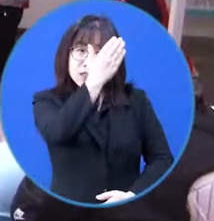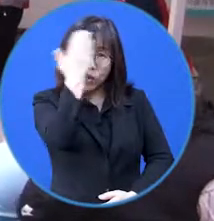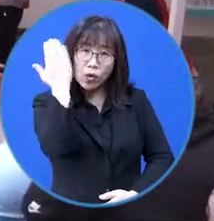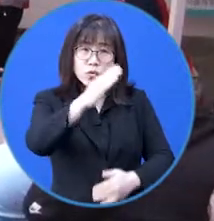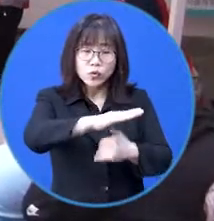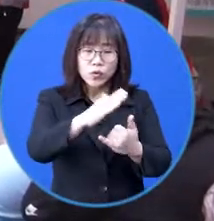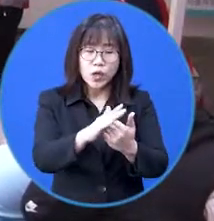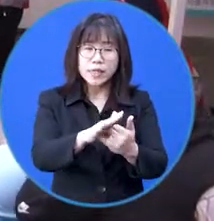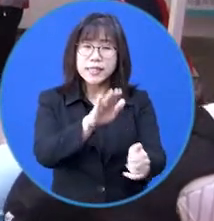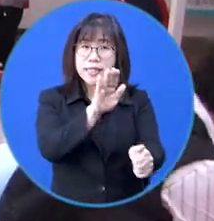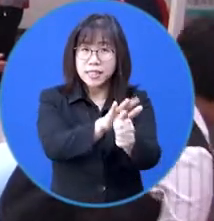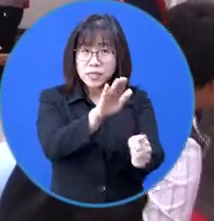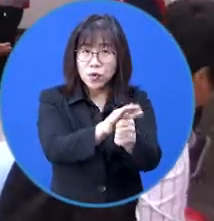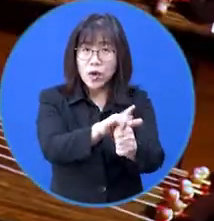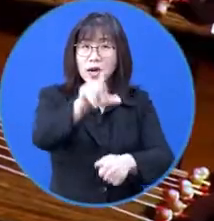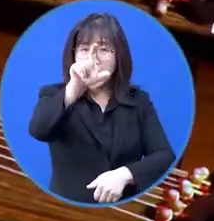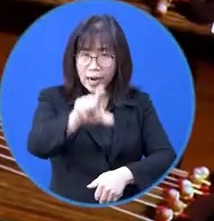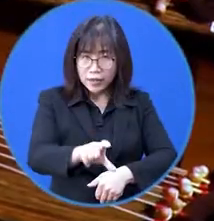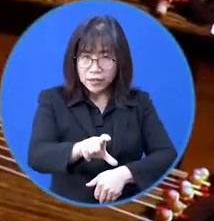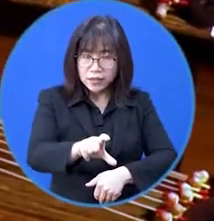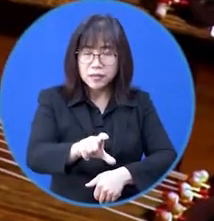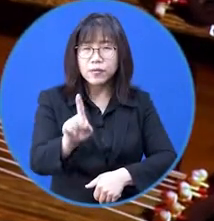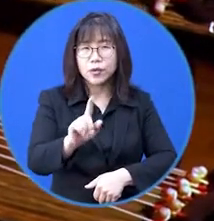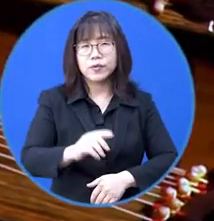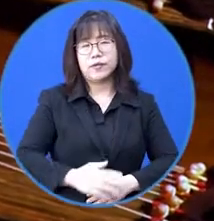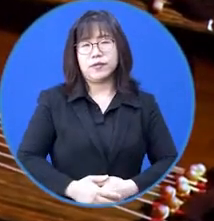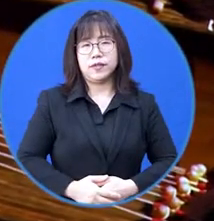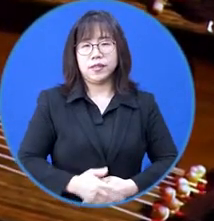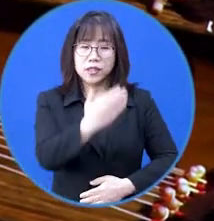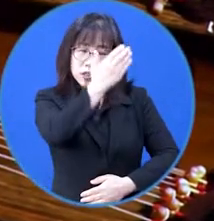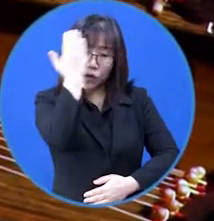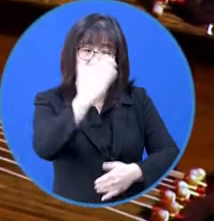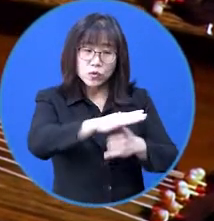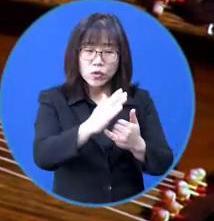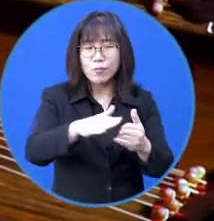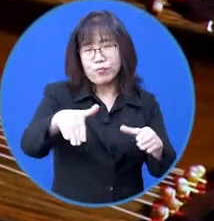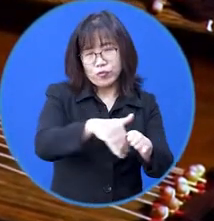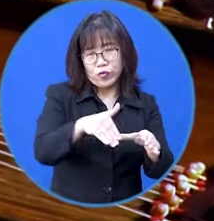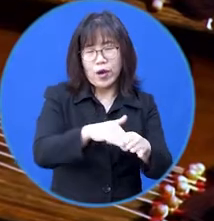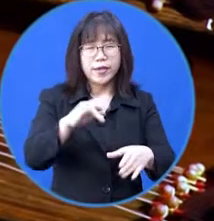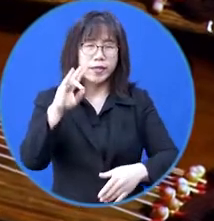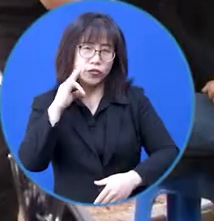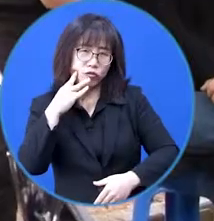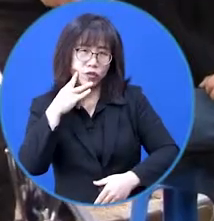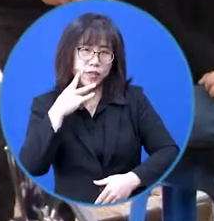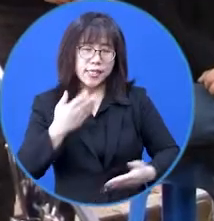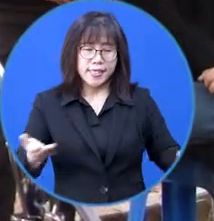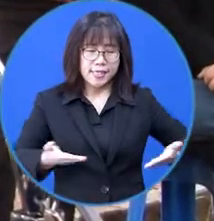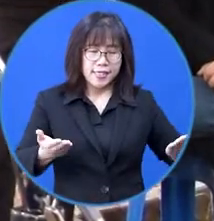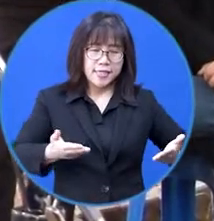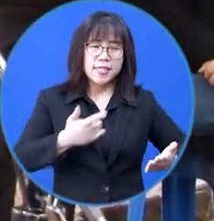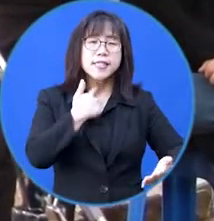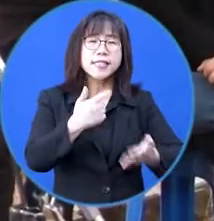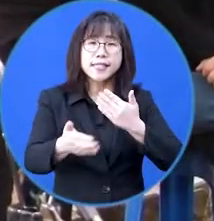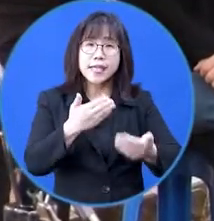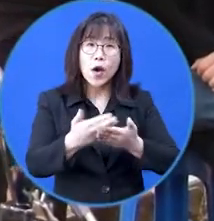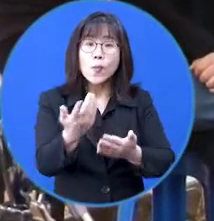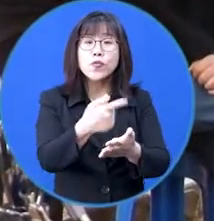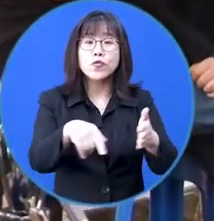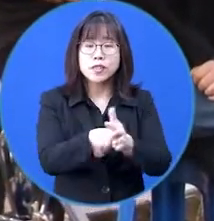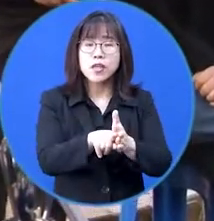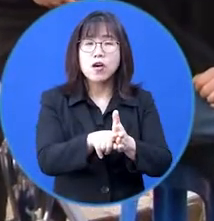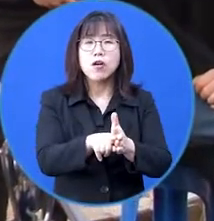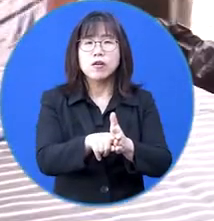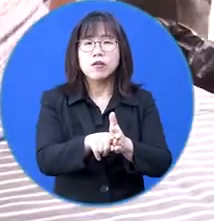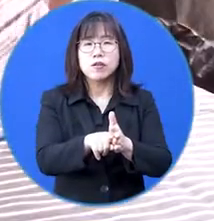청소년 지원카드는 자유학년제와 발맞춰 청소년이 문화, 예술, 진로체험 등 다양한 활동에 참여할